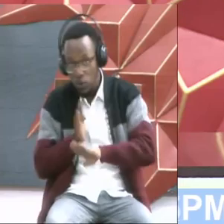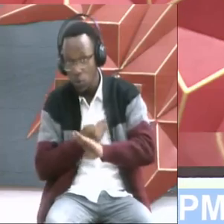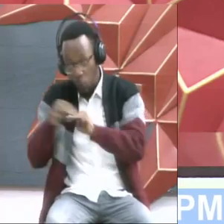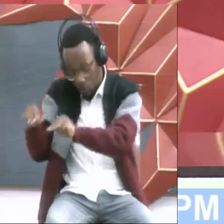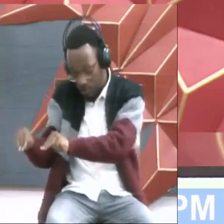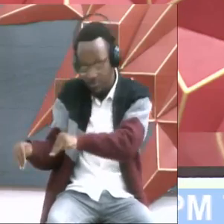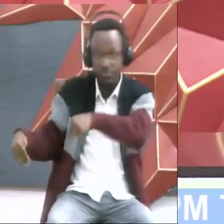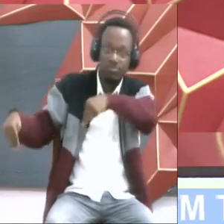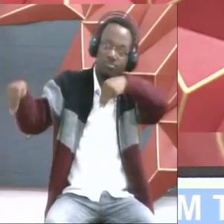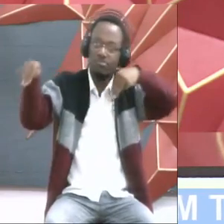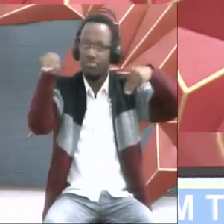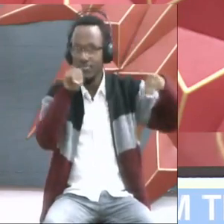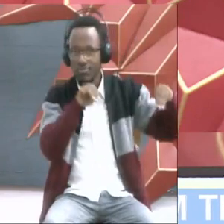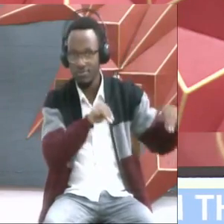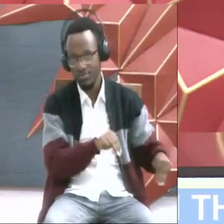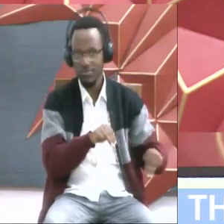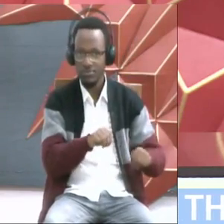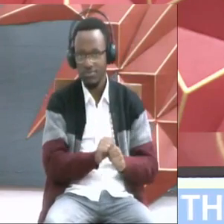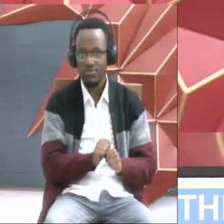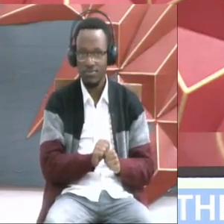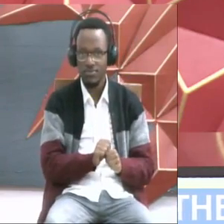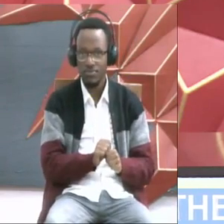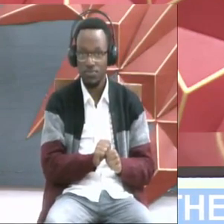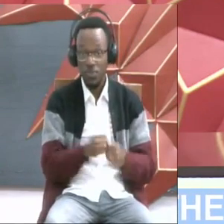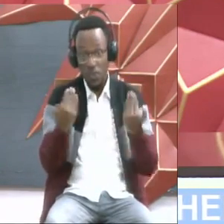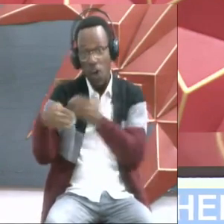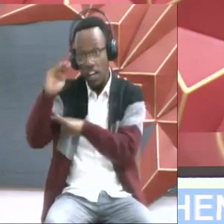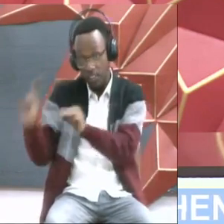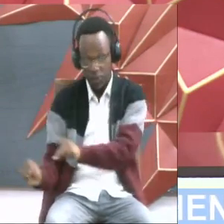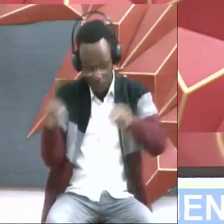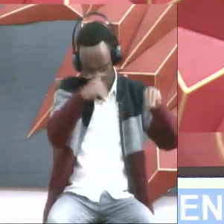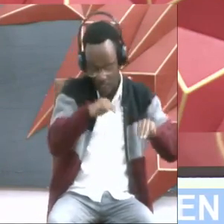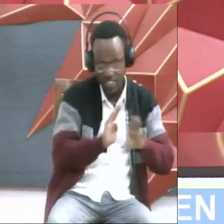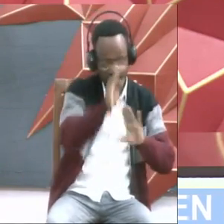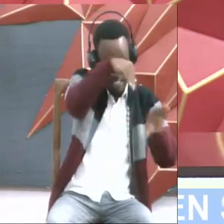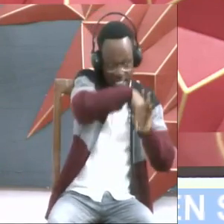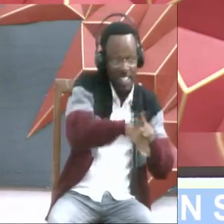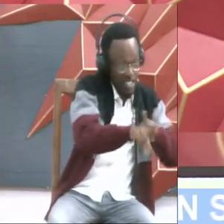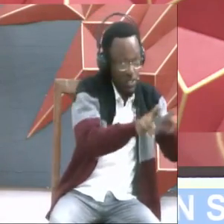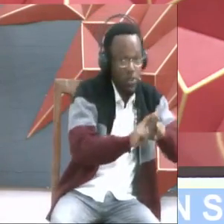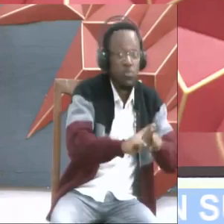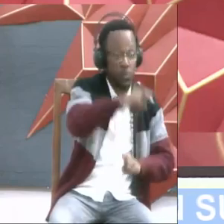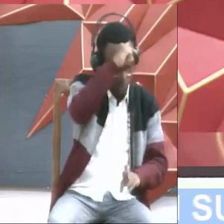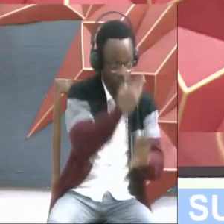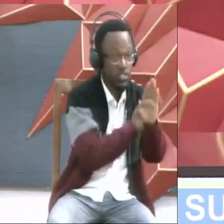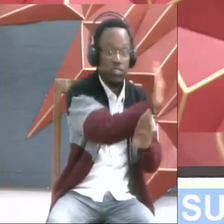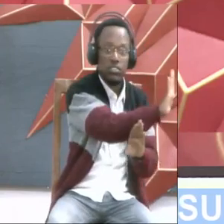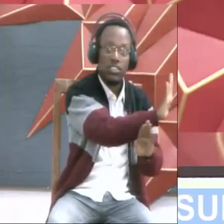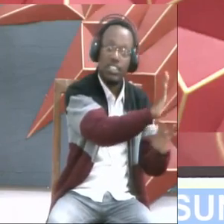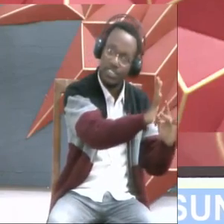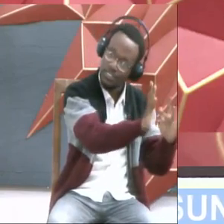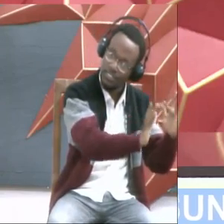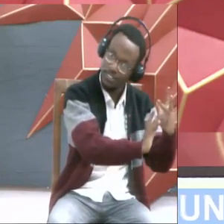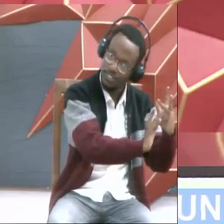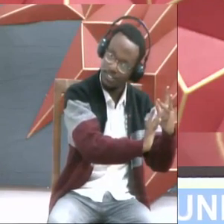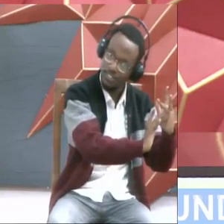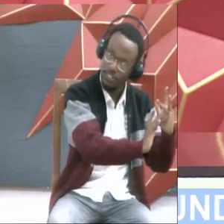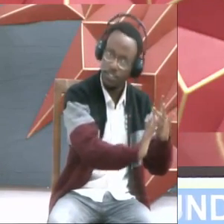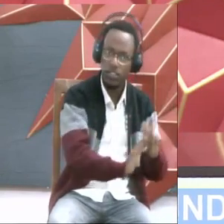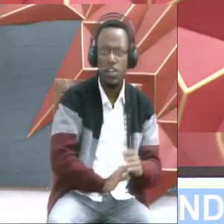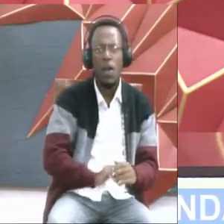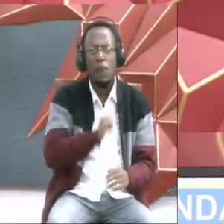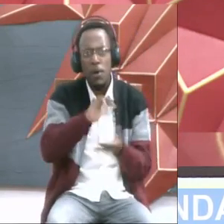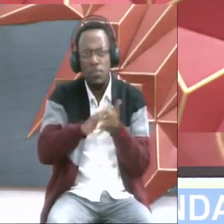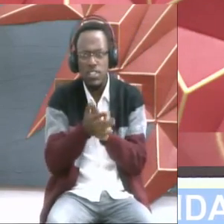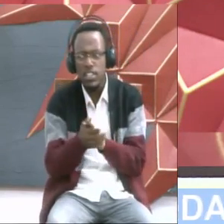twarimutse atwimurira mu bwami bw'umwana wiwe akunda ni ukuvuga ngo yatwimuriye